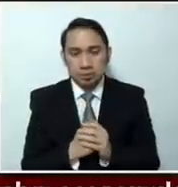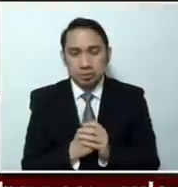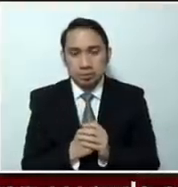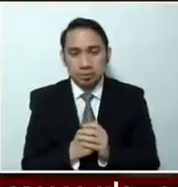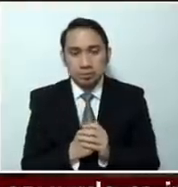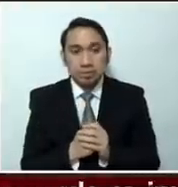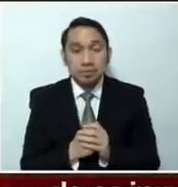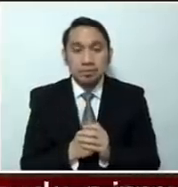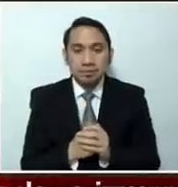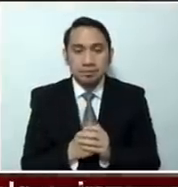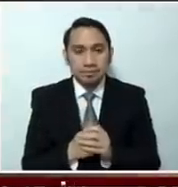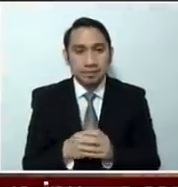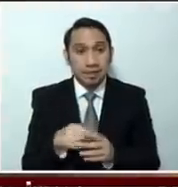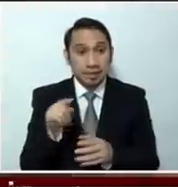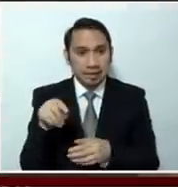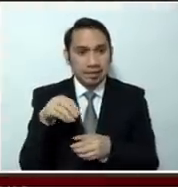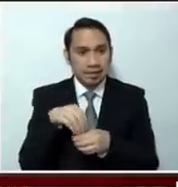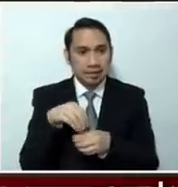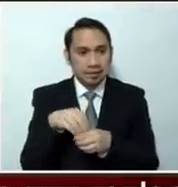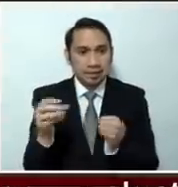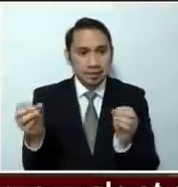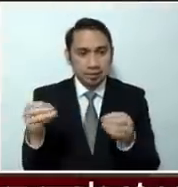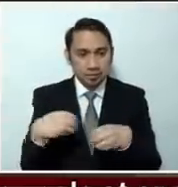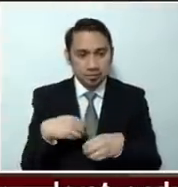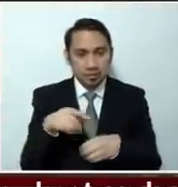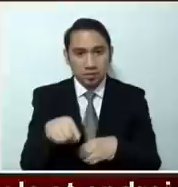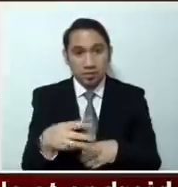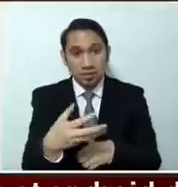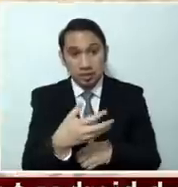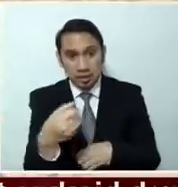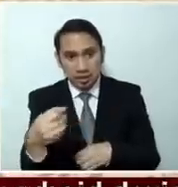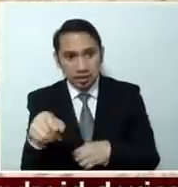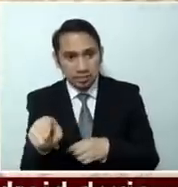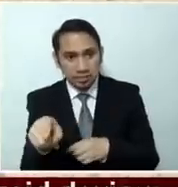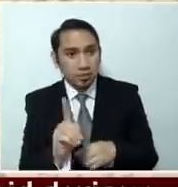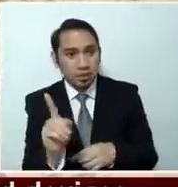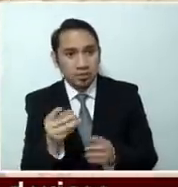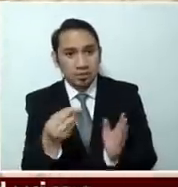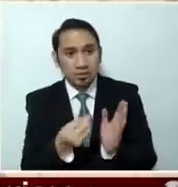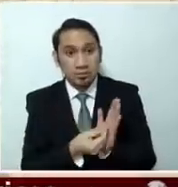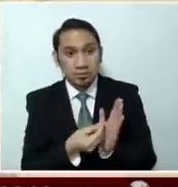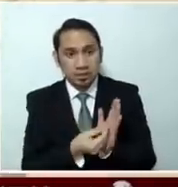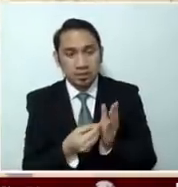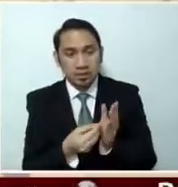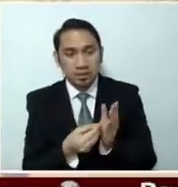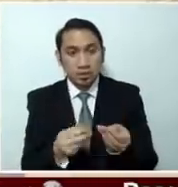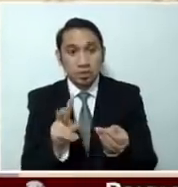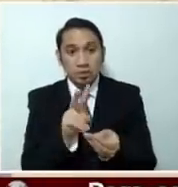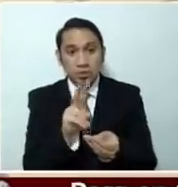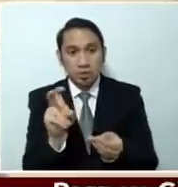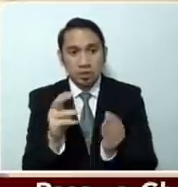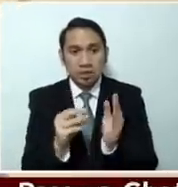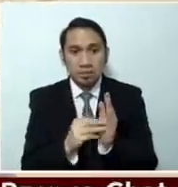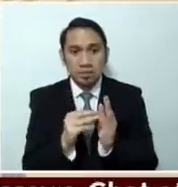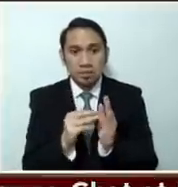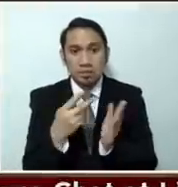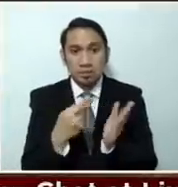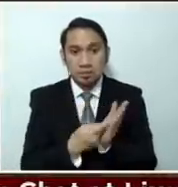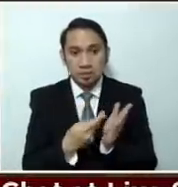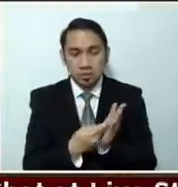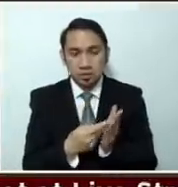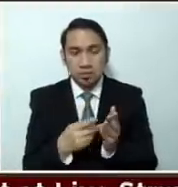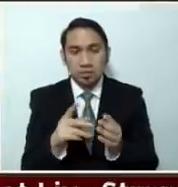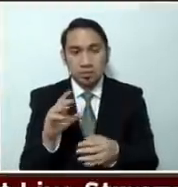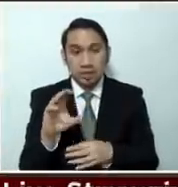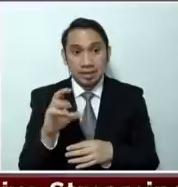Sa loob mismo ng opisina ng Wilcon Builders, tinanggap ng suspect na babae ang bayad sa kanya na 200 million pesos na cheque at cash. Sa